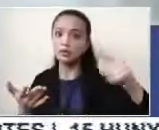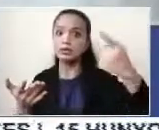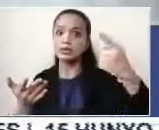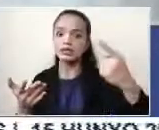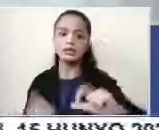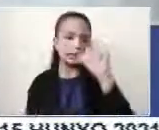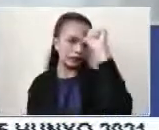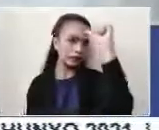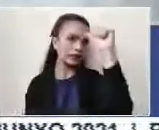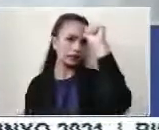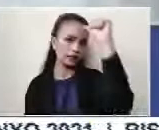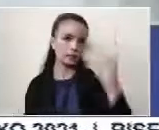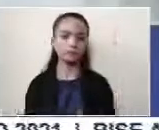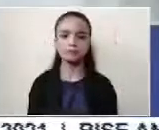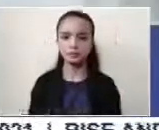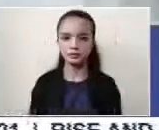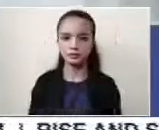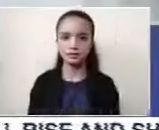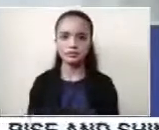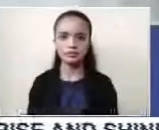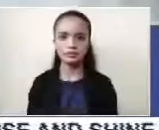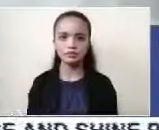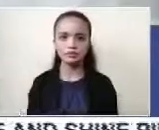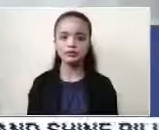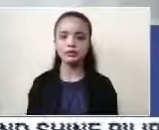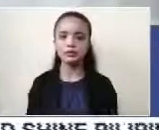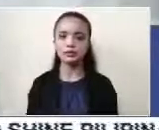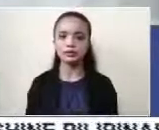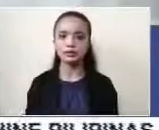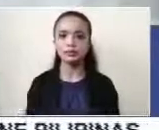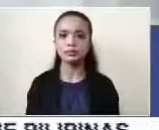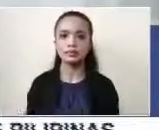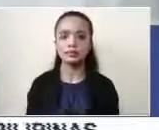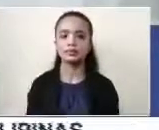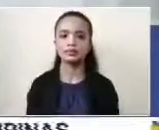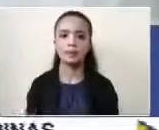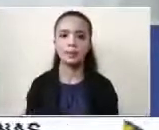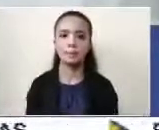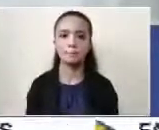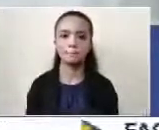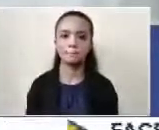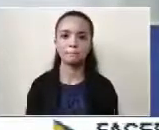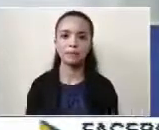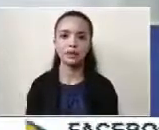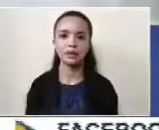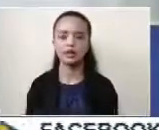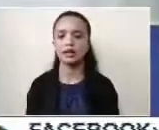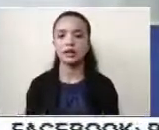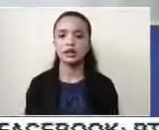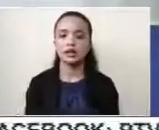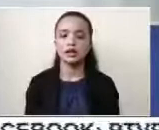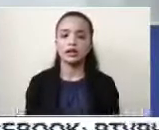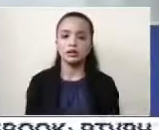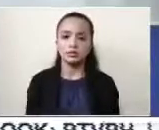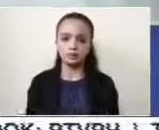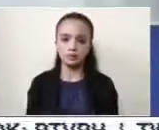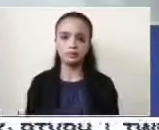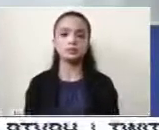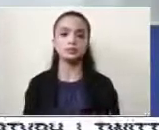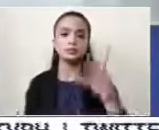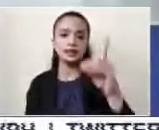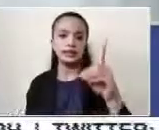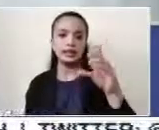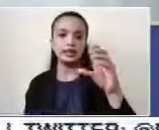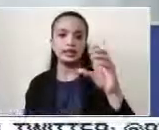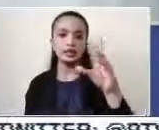ekonomiya. Samantala, inihirit ng DTI sa Interagency Task Force na payagan ng magbukas muna ng